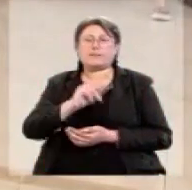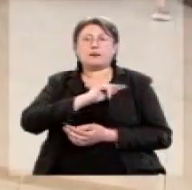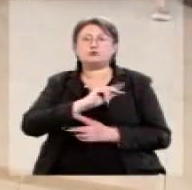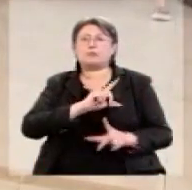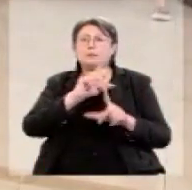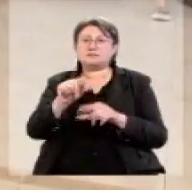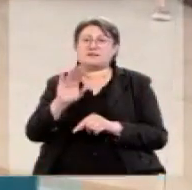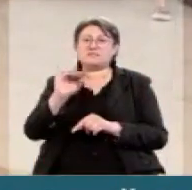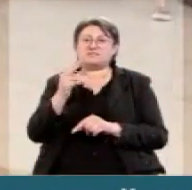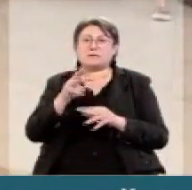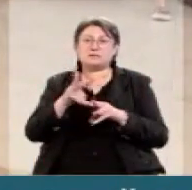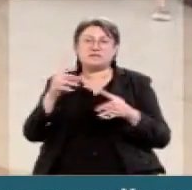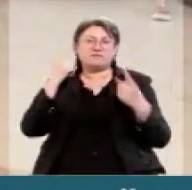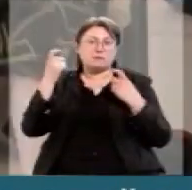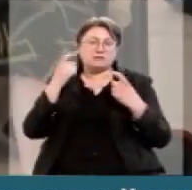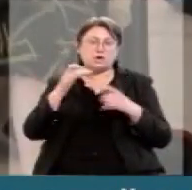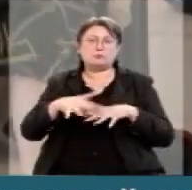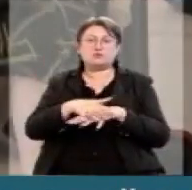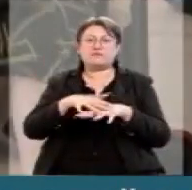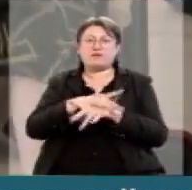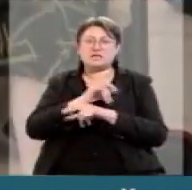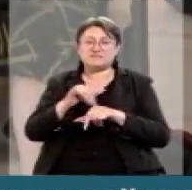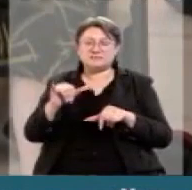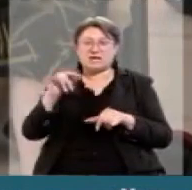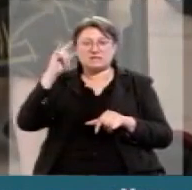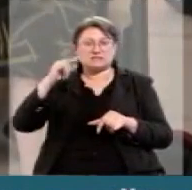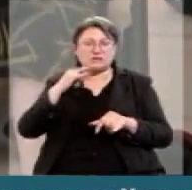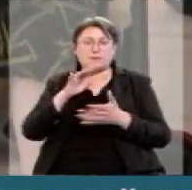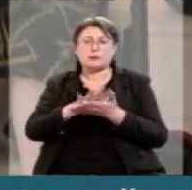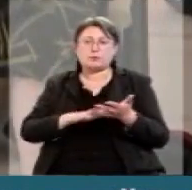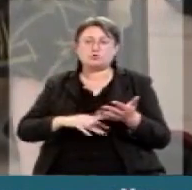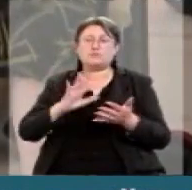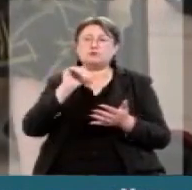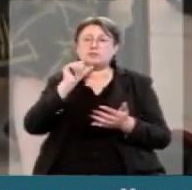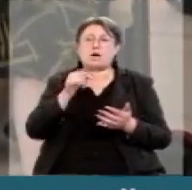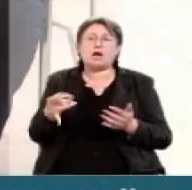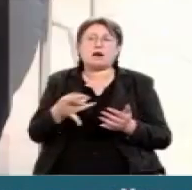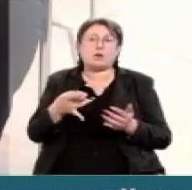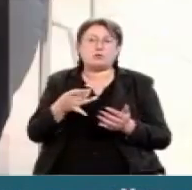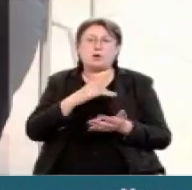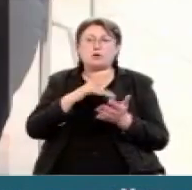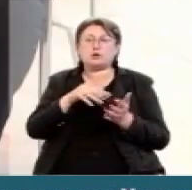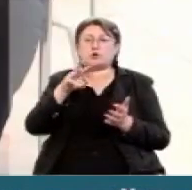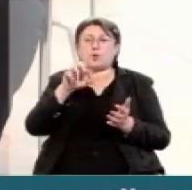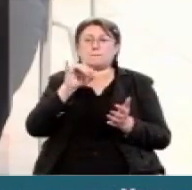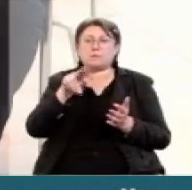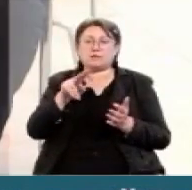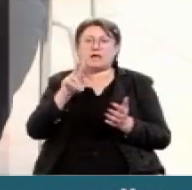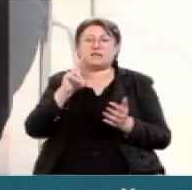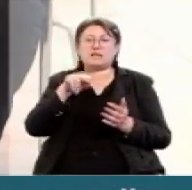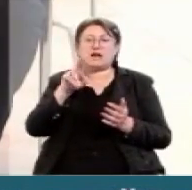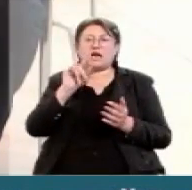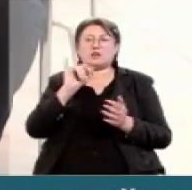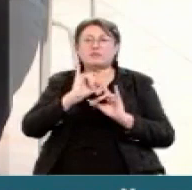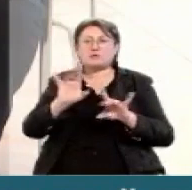Рабочая поездка вице-министра информации и общественного развития Казахстана продолжилась в Кустанайском районе. В городе Тобыл Данияр Кадиров